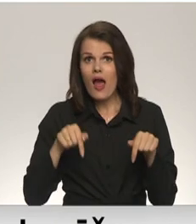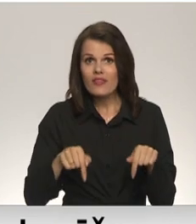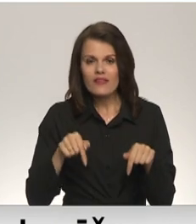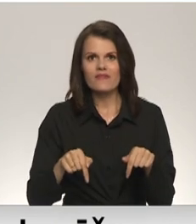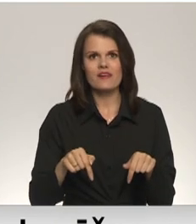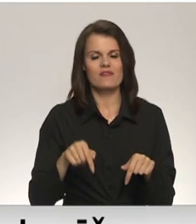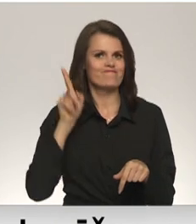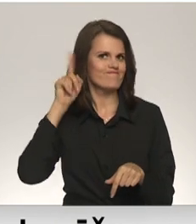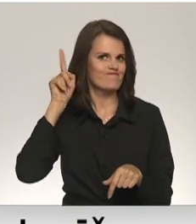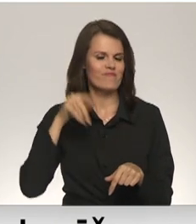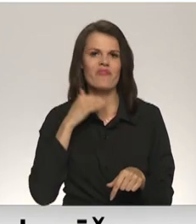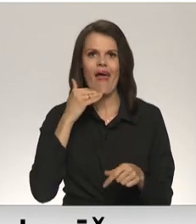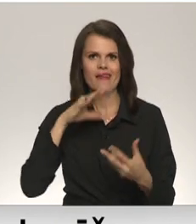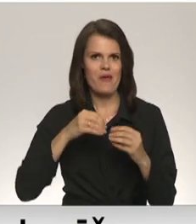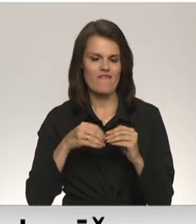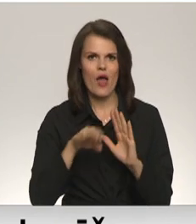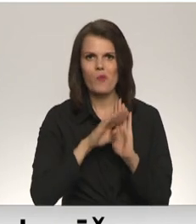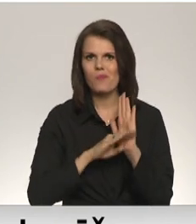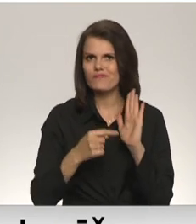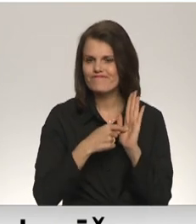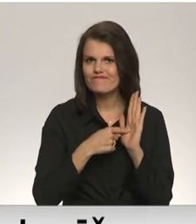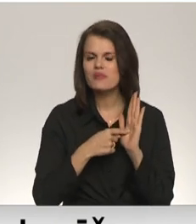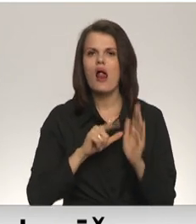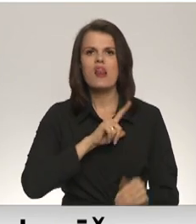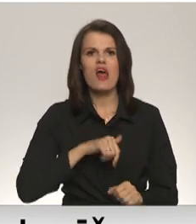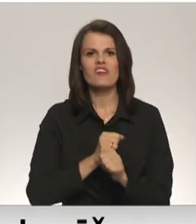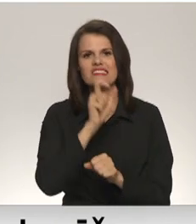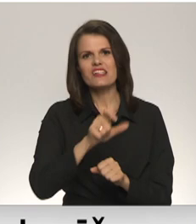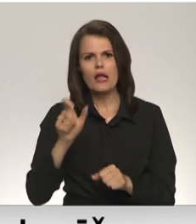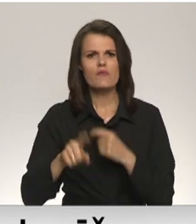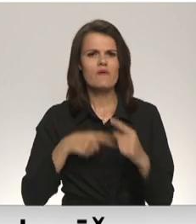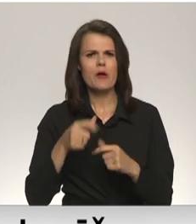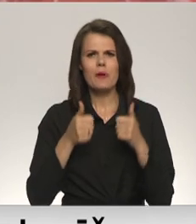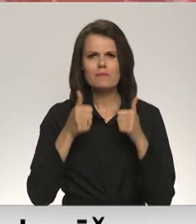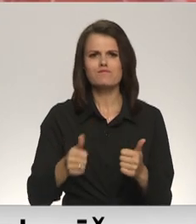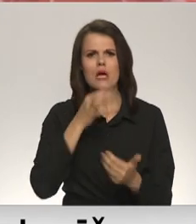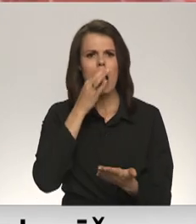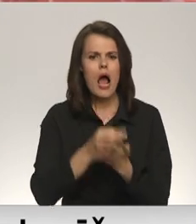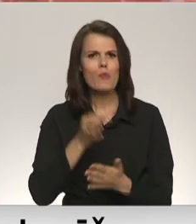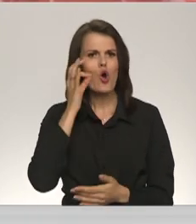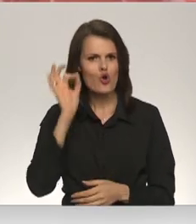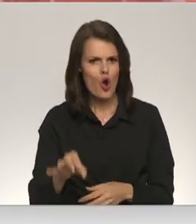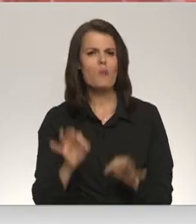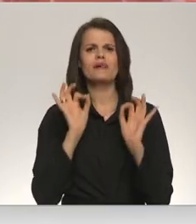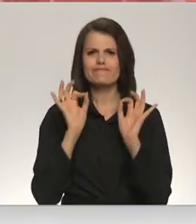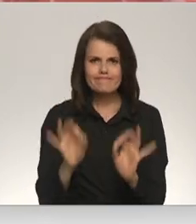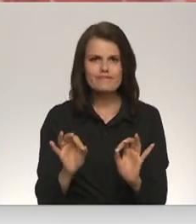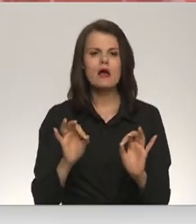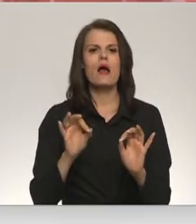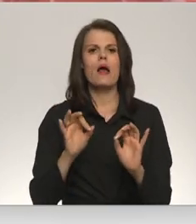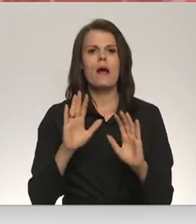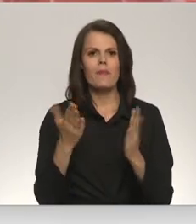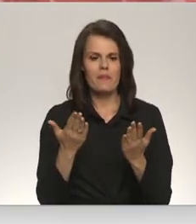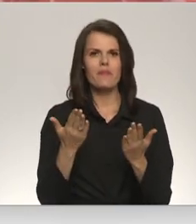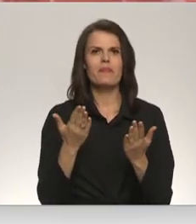šīs prasības ne visi vēlas ievērot. Latvijas strādnieki tiek bieži slavēti kā ļoti labi atbildīgi un kompetenti, un tas tā arī ir. Ja, tas parasti